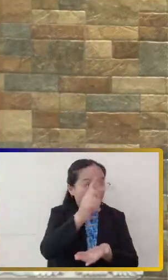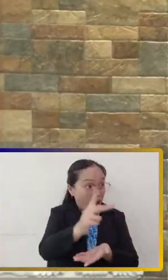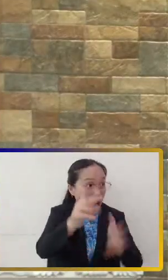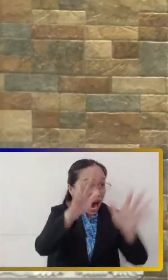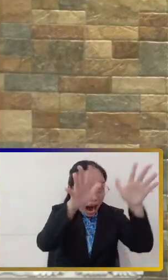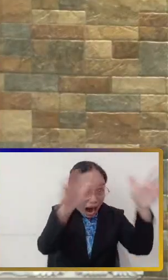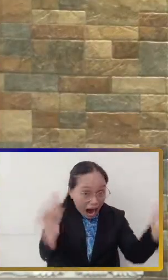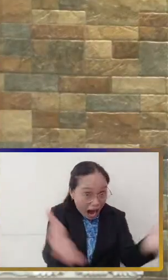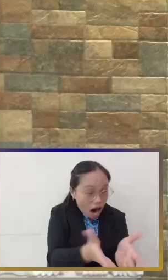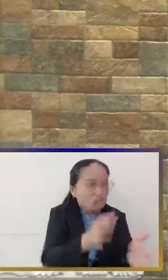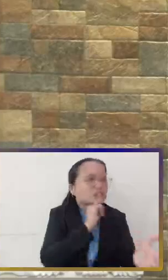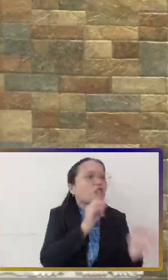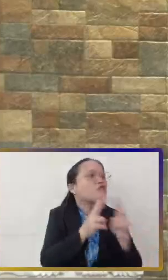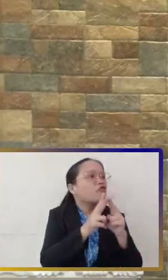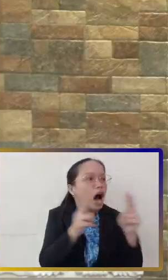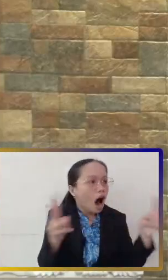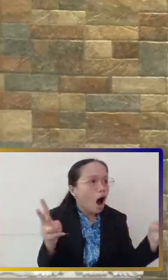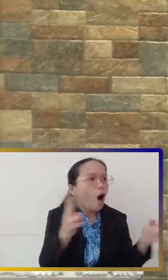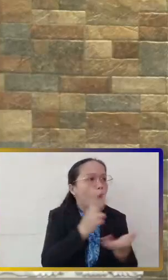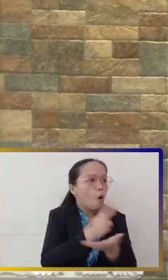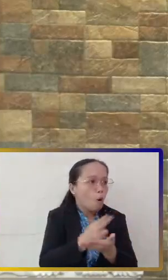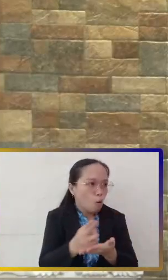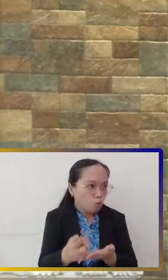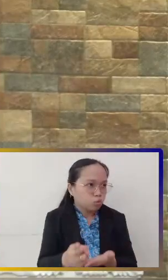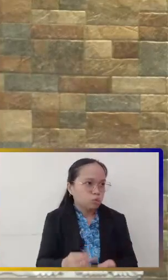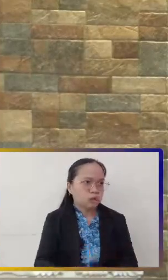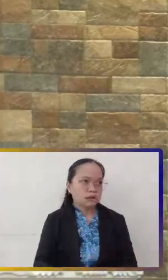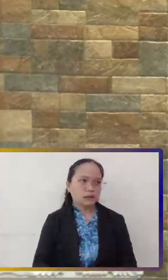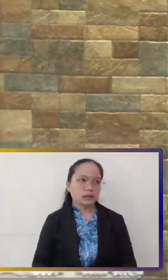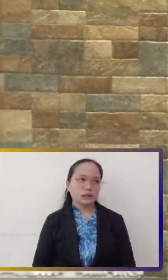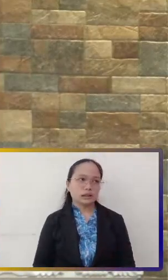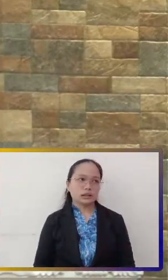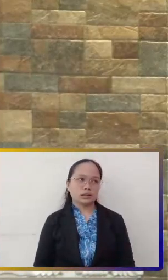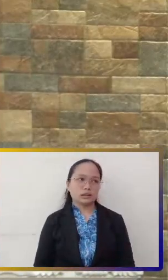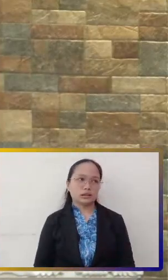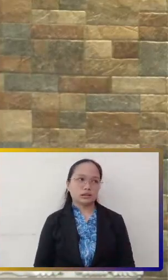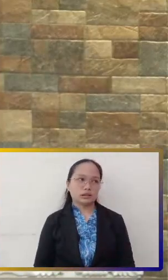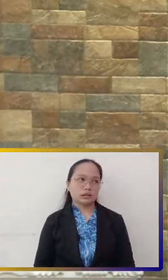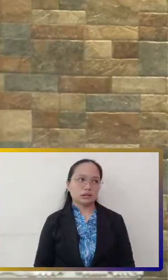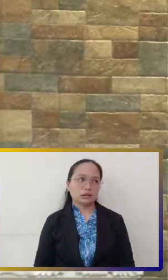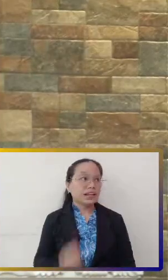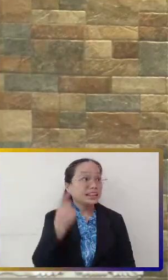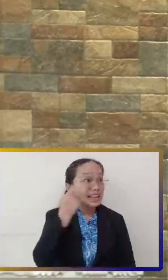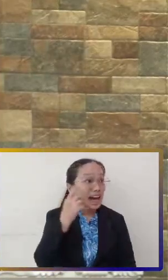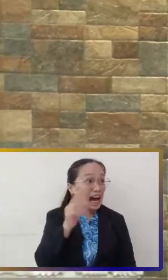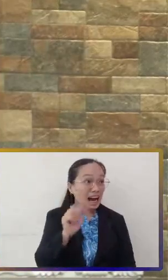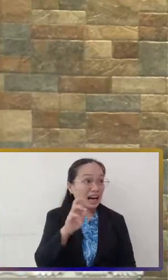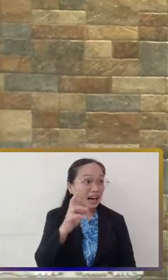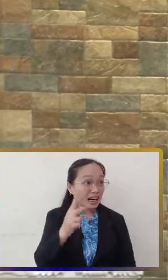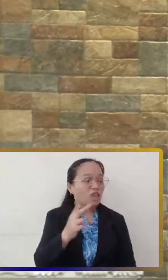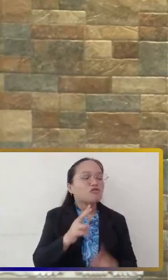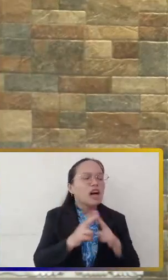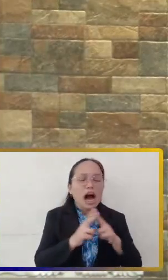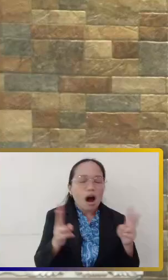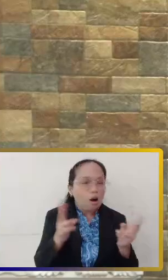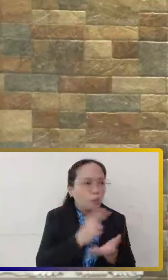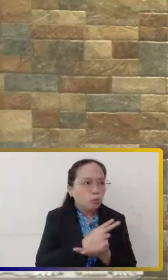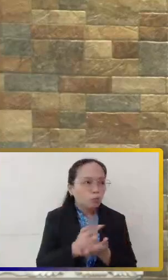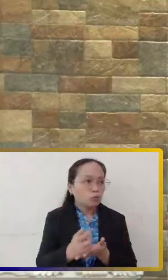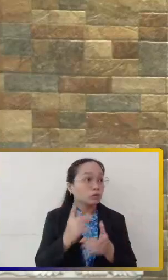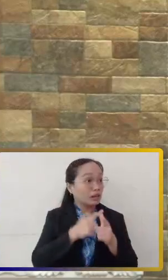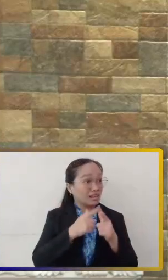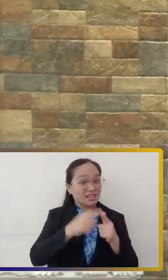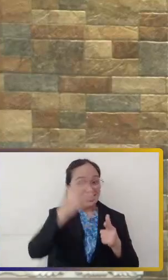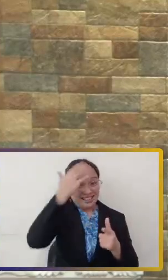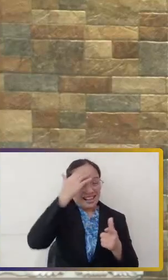ang purpose nitong magkapatid? Now, listen, the first thing na nakuha ng kalaban,